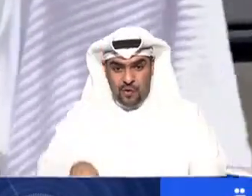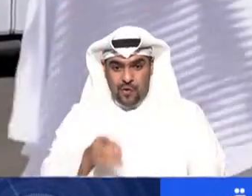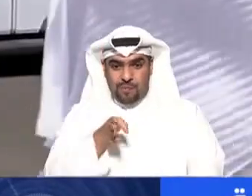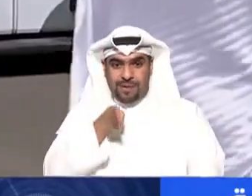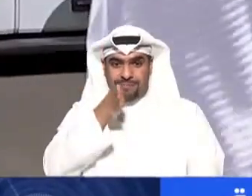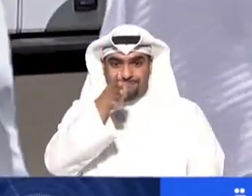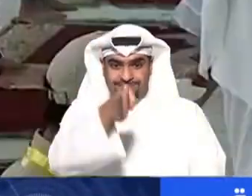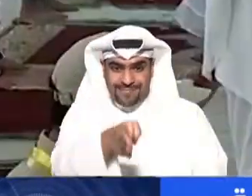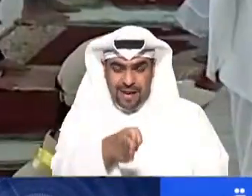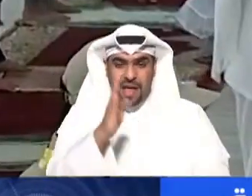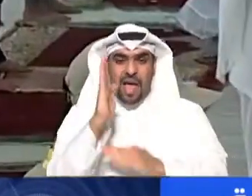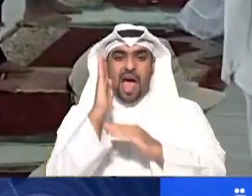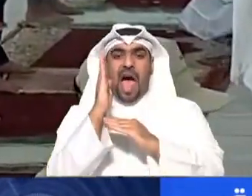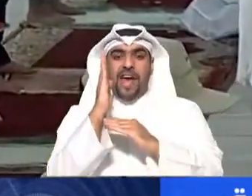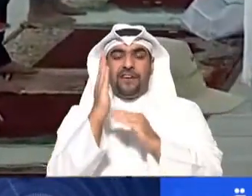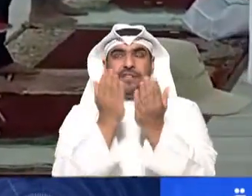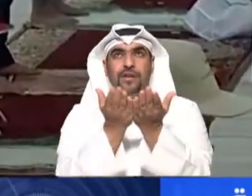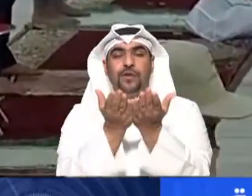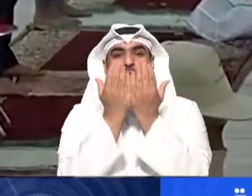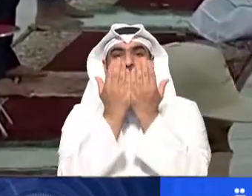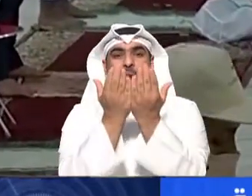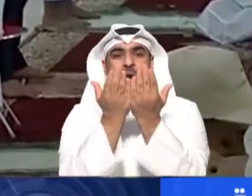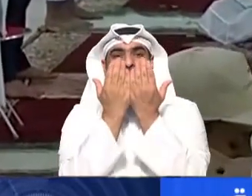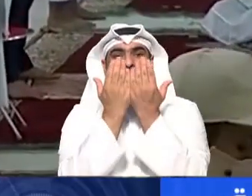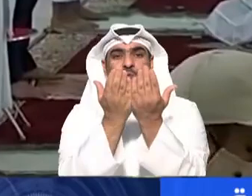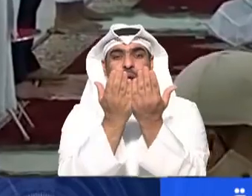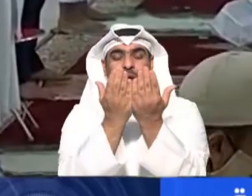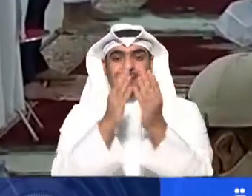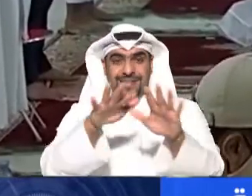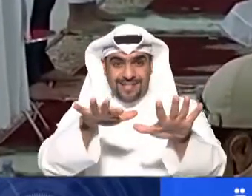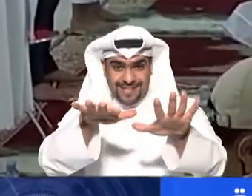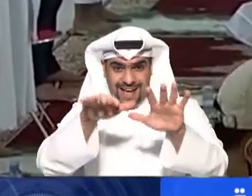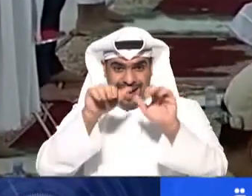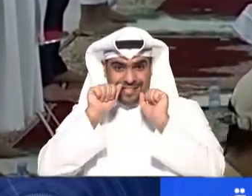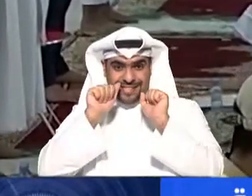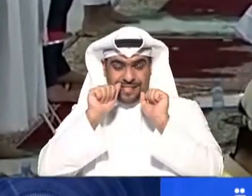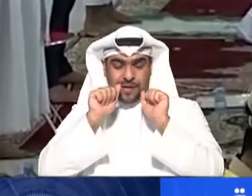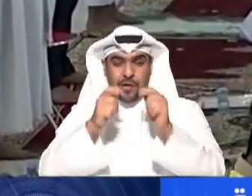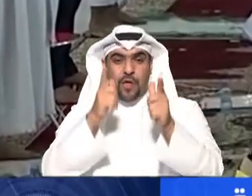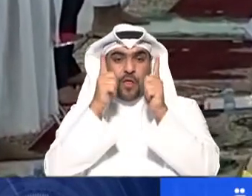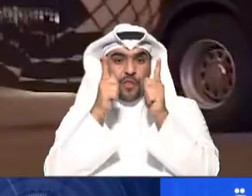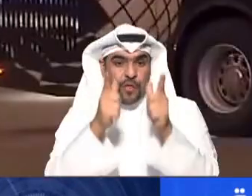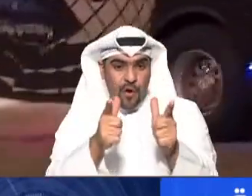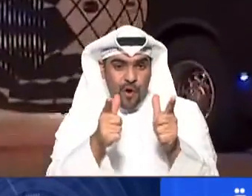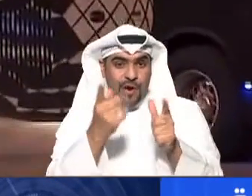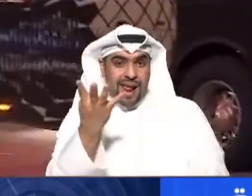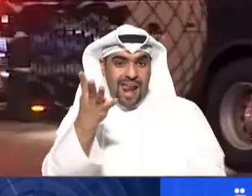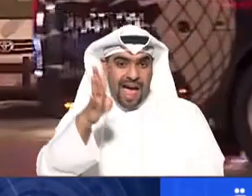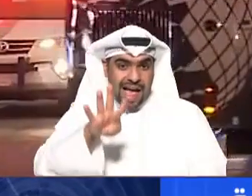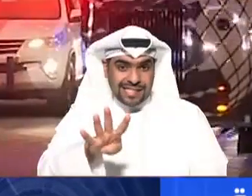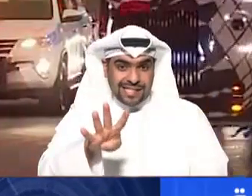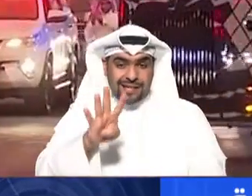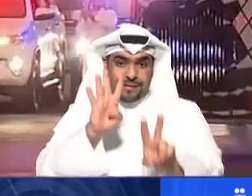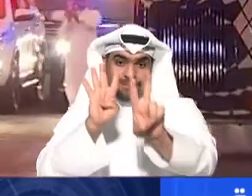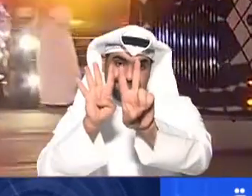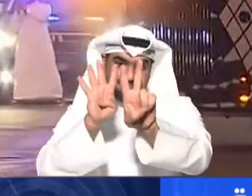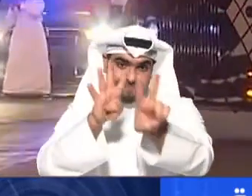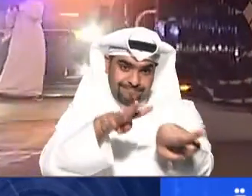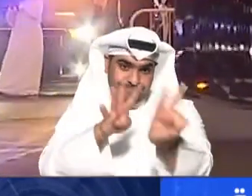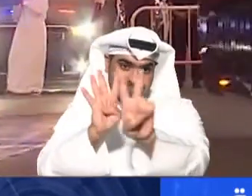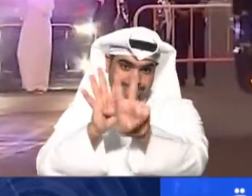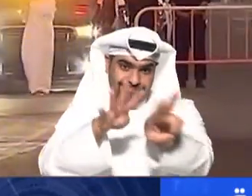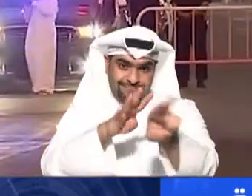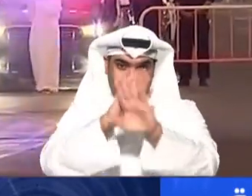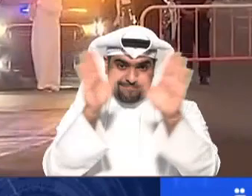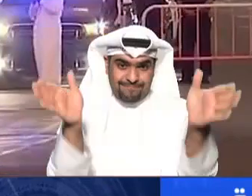للوقوف بها، وأدوا صلاتي الظهر والعصر جمعا وقصرا في مسجد نمرة، لتتم نفرتهم قبيل مغرب